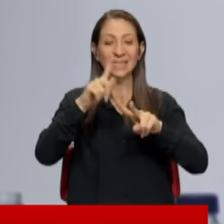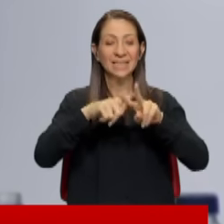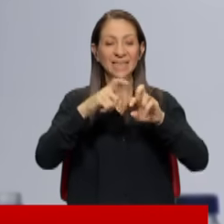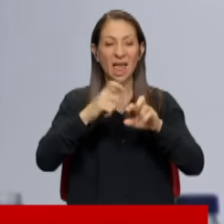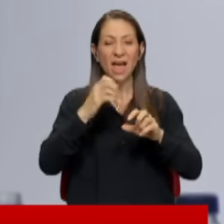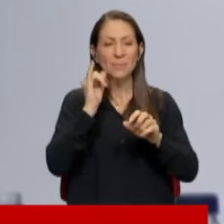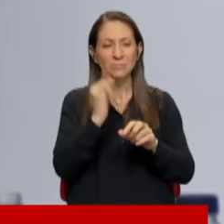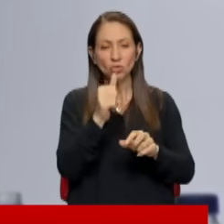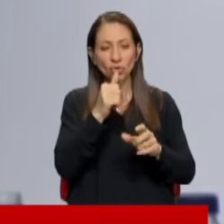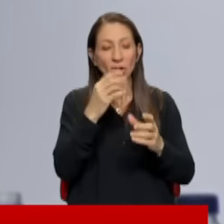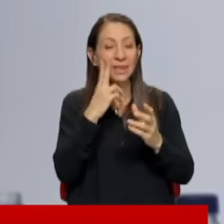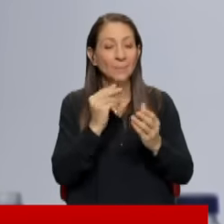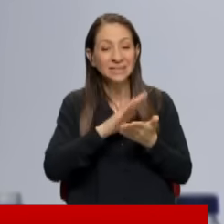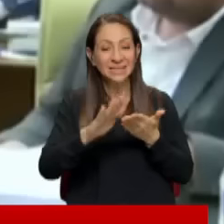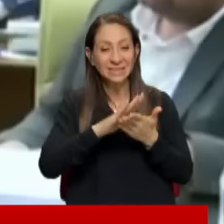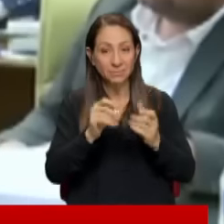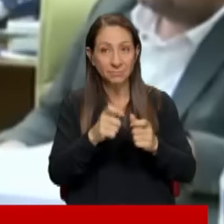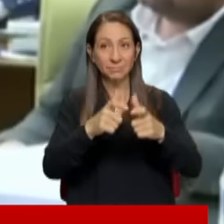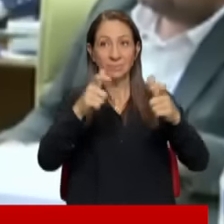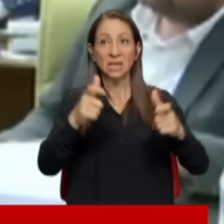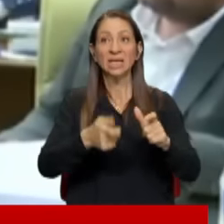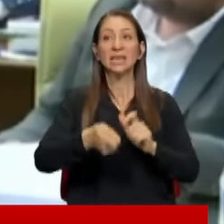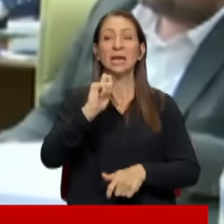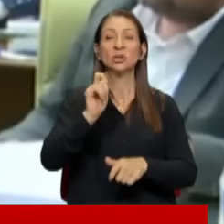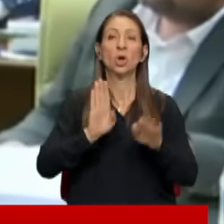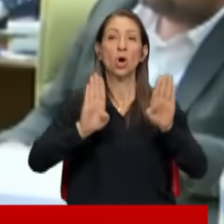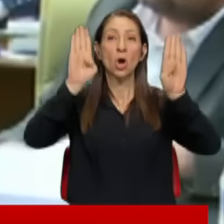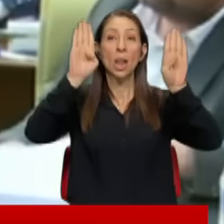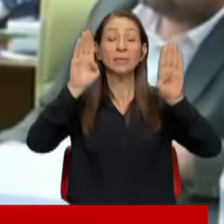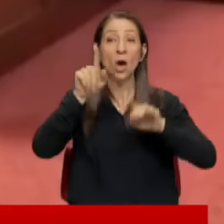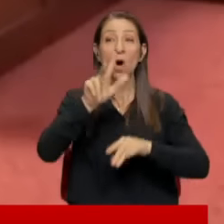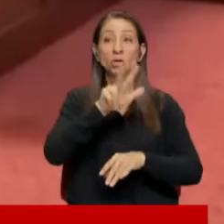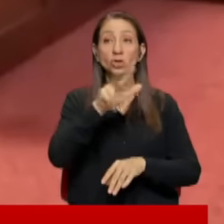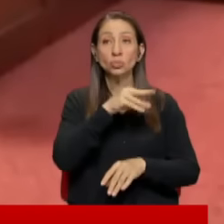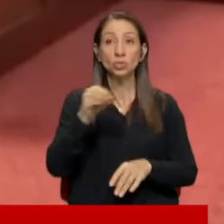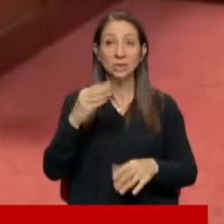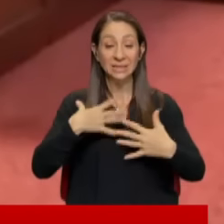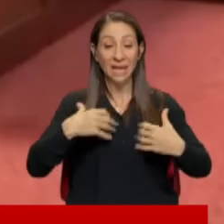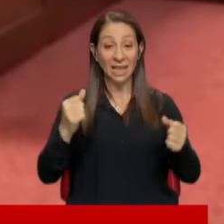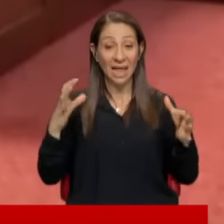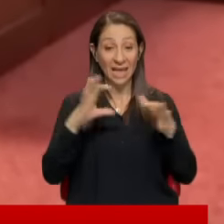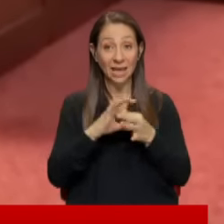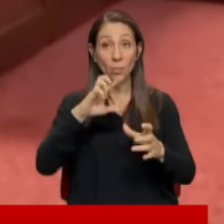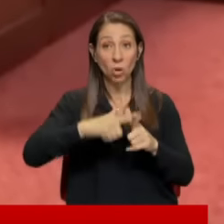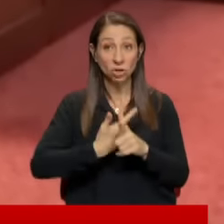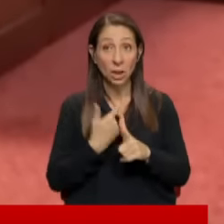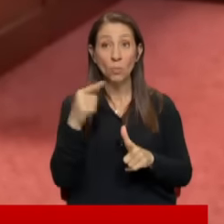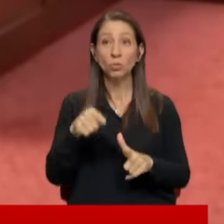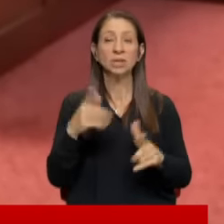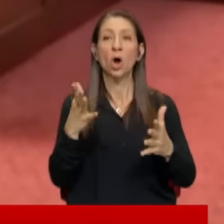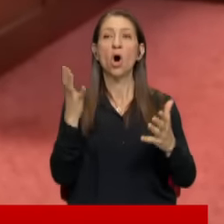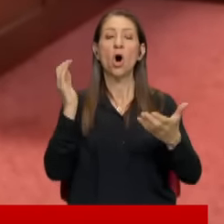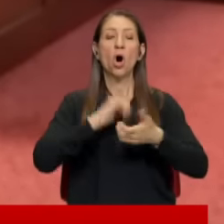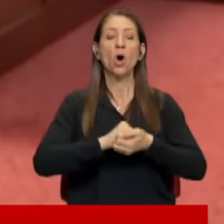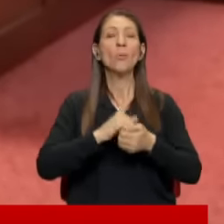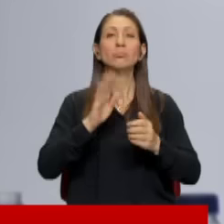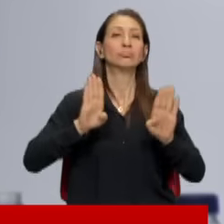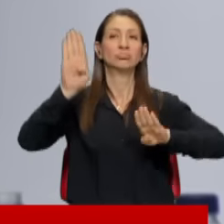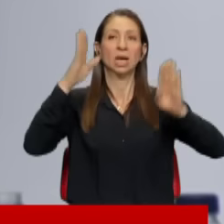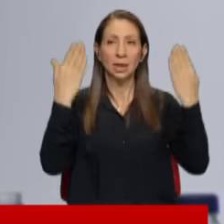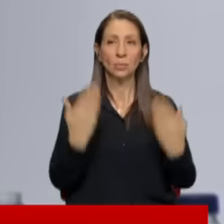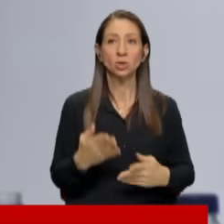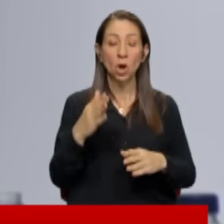Arıtma Tesisi Kapasite Artırım Projesi kredisi oylandı dün. 30 milyon kişinin sağlığını ilgilendiren proje bu kez oy birliğiyle kabul